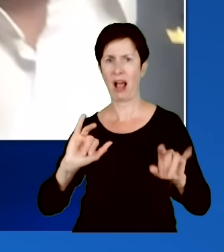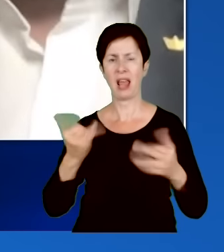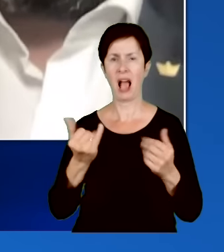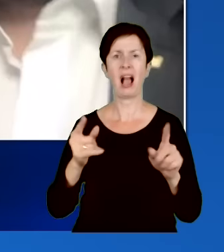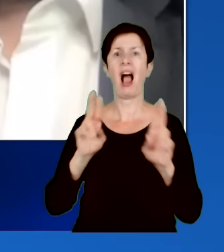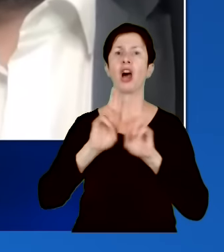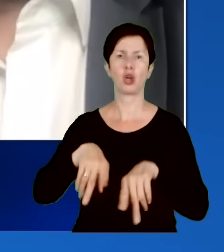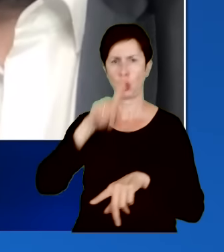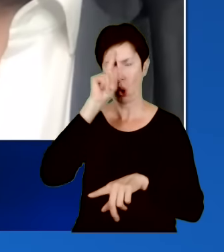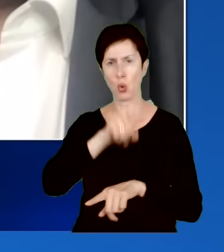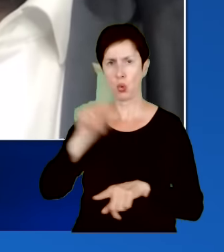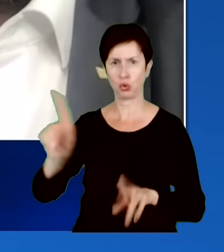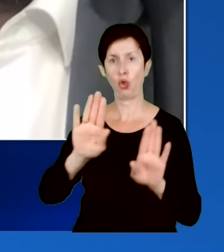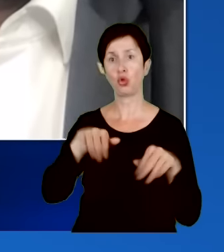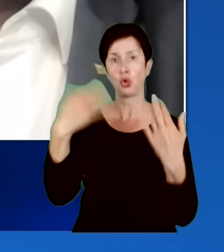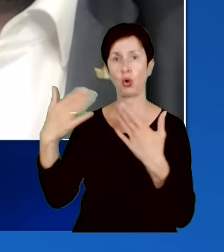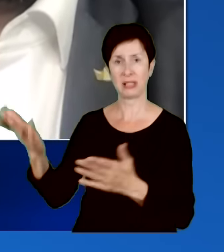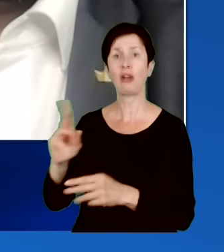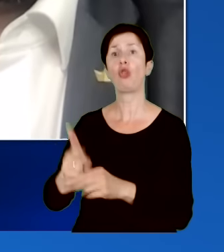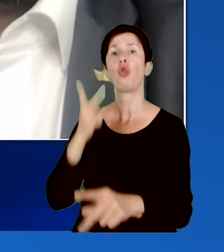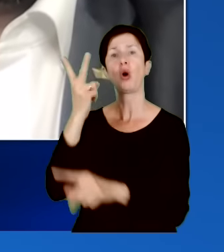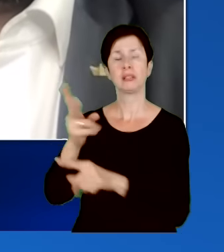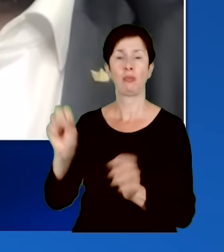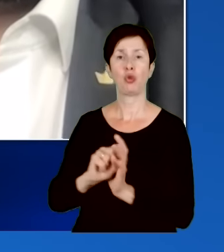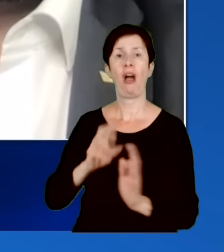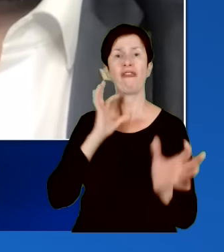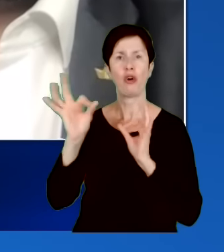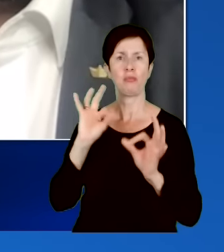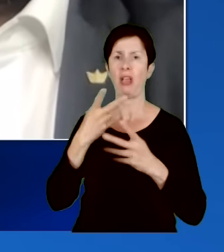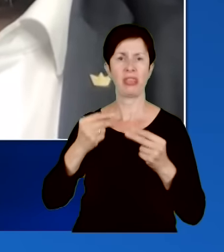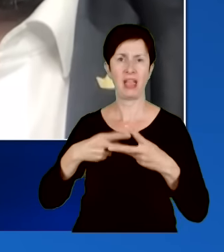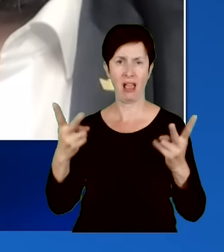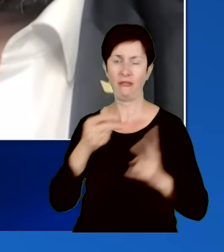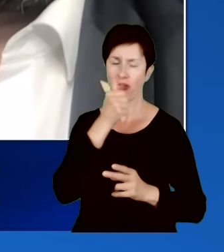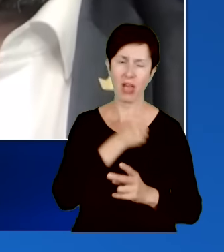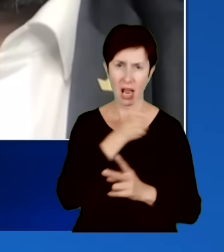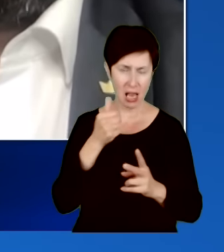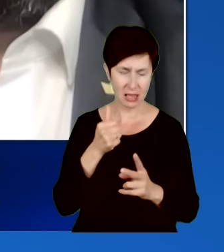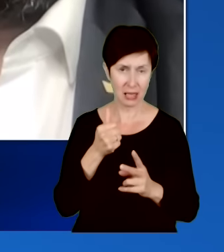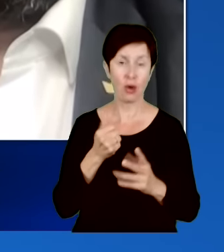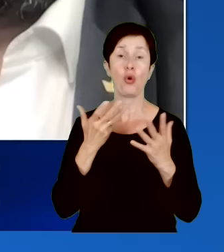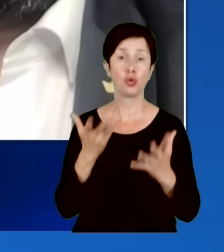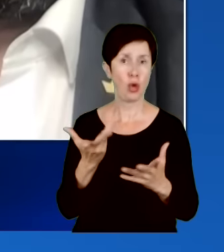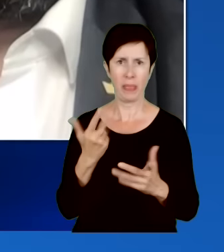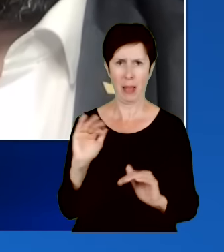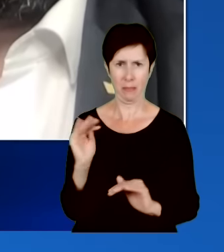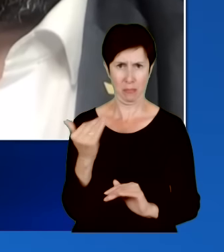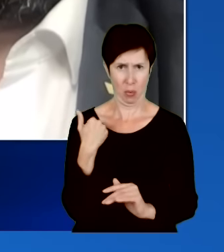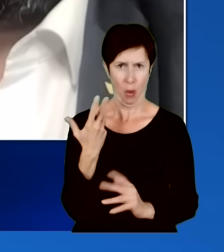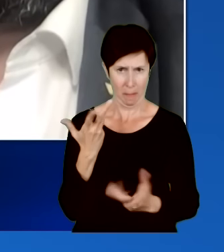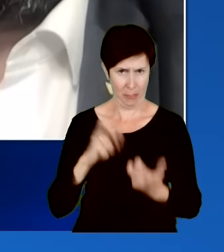którzy dostają dostęp dostęp do informacji tajne oraz ściśle tajne to nie byłoby